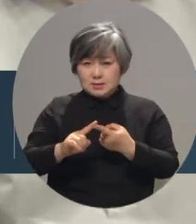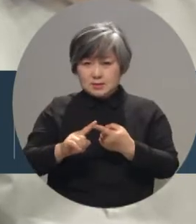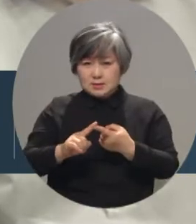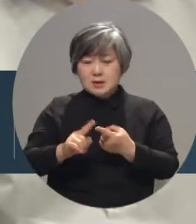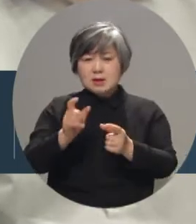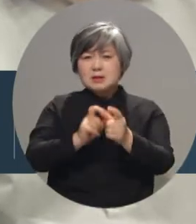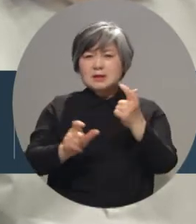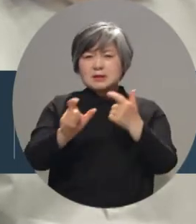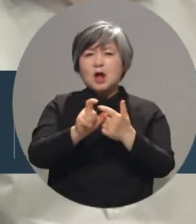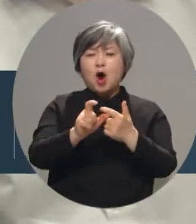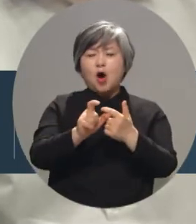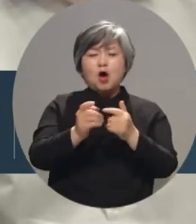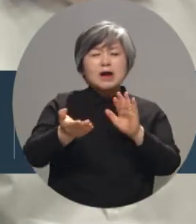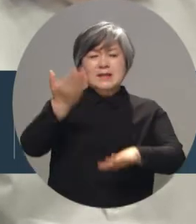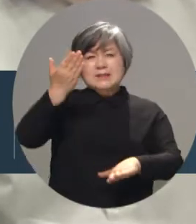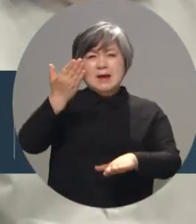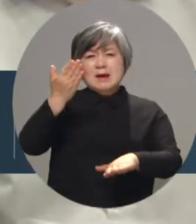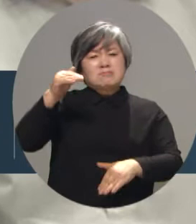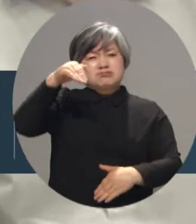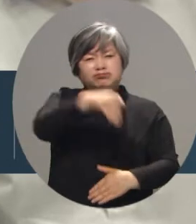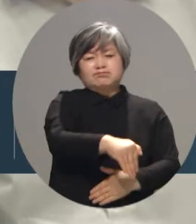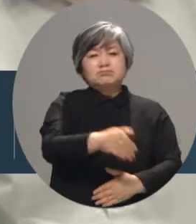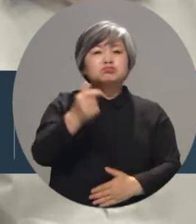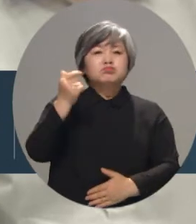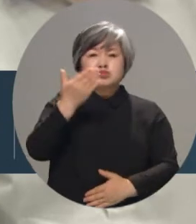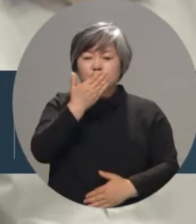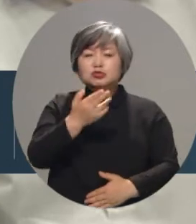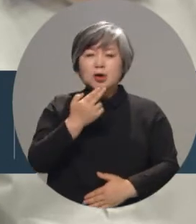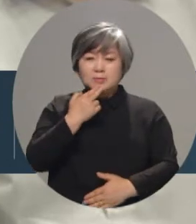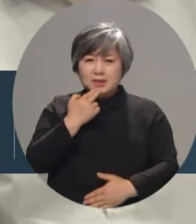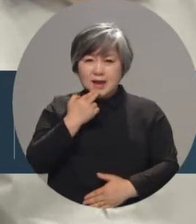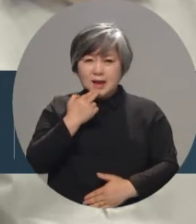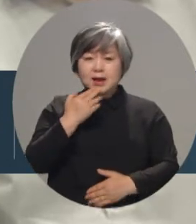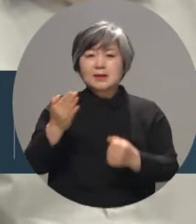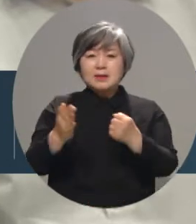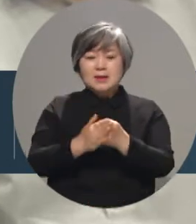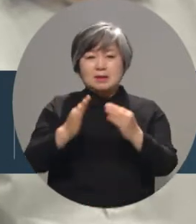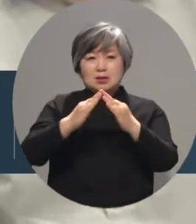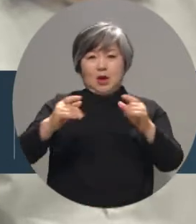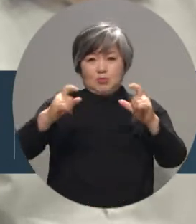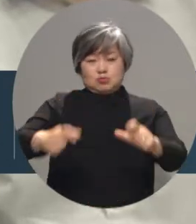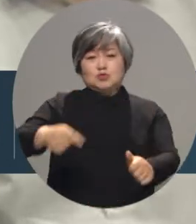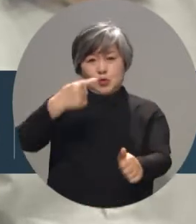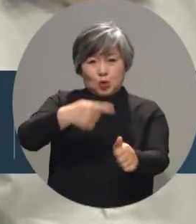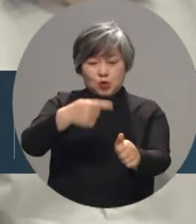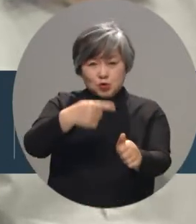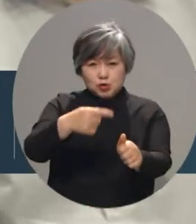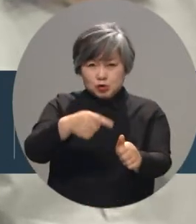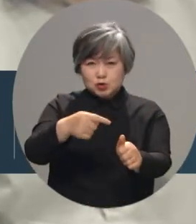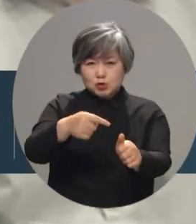더 이상 이제 침체에 빠지게 할 수는 없다. 그래서 전북 교육을